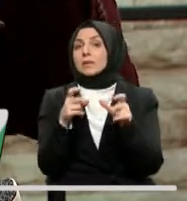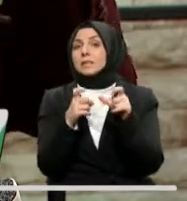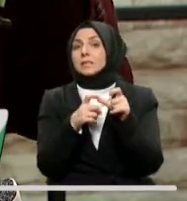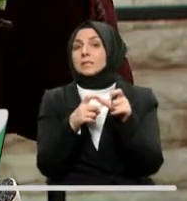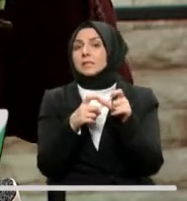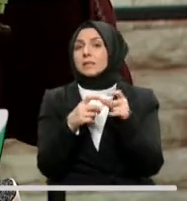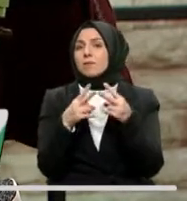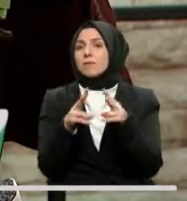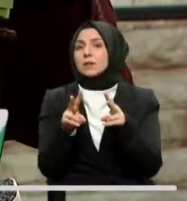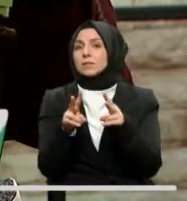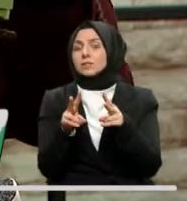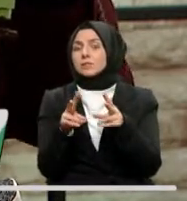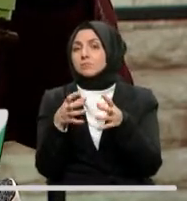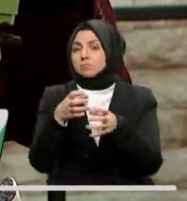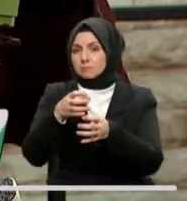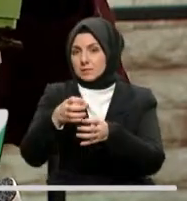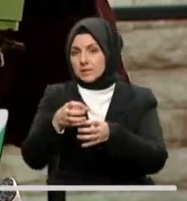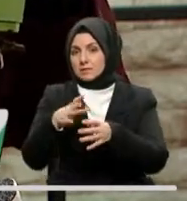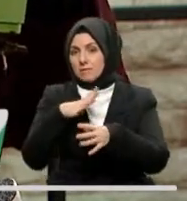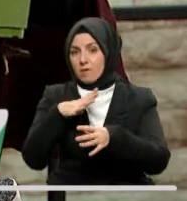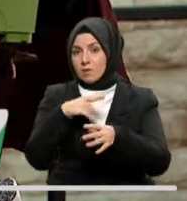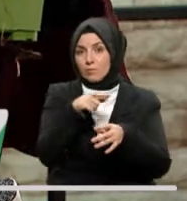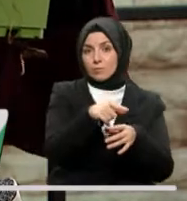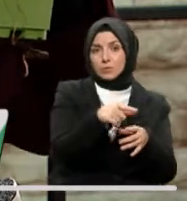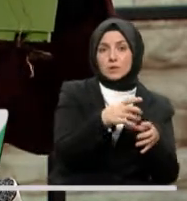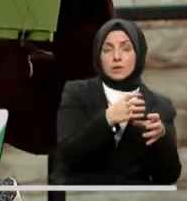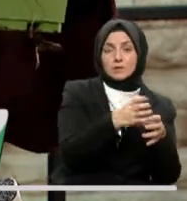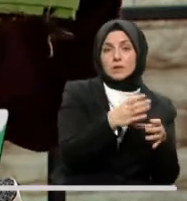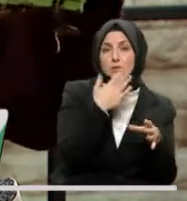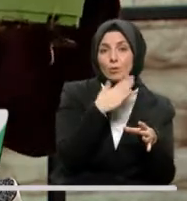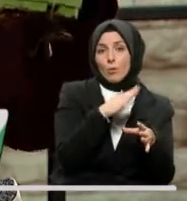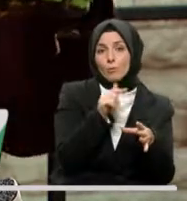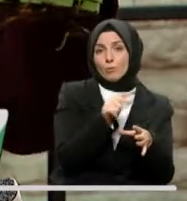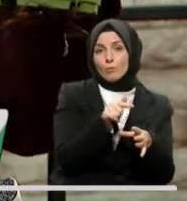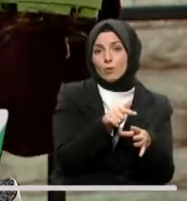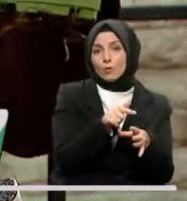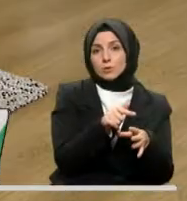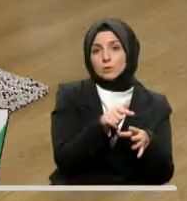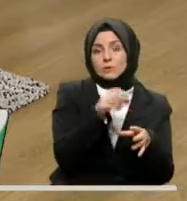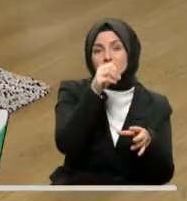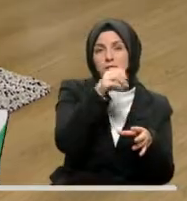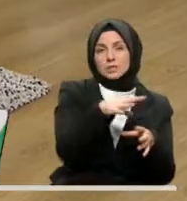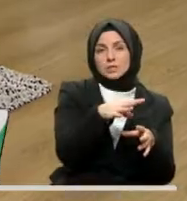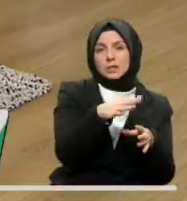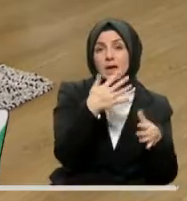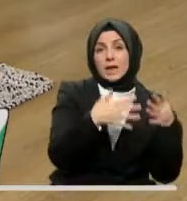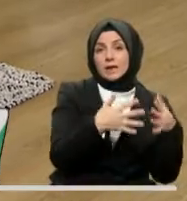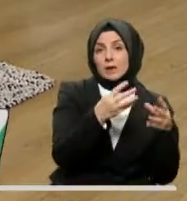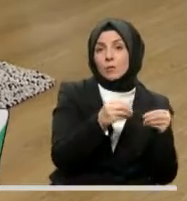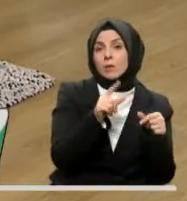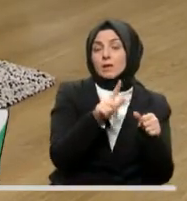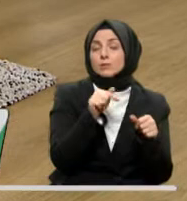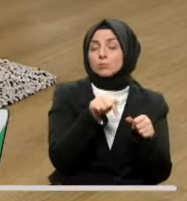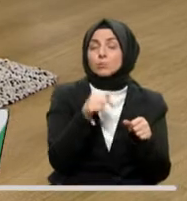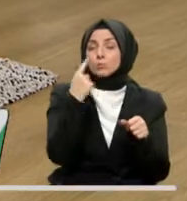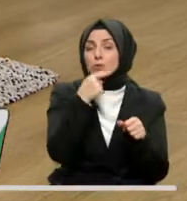Bu Işık almıyor Neden ya bunu Bir sebebi olmalı taka Dolayısıyla bu bitkinin bu bitki de ışığı ödememiz gerekiyor diğer bitkilerde Neden Çünkü